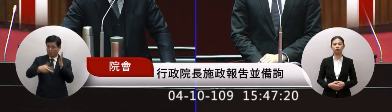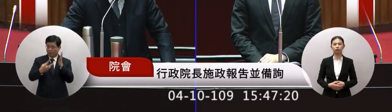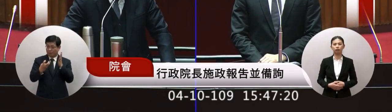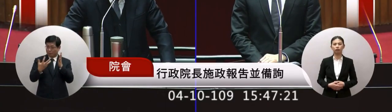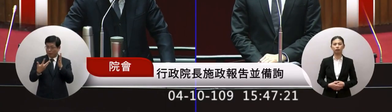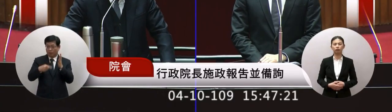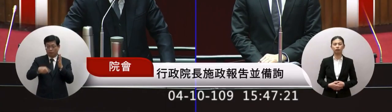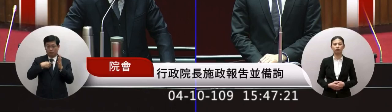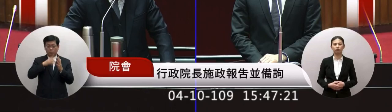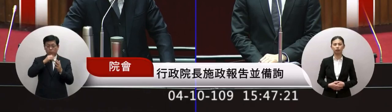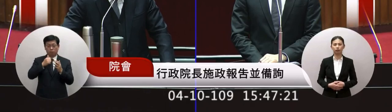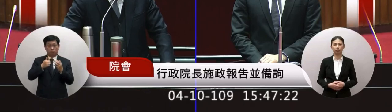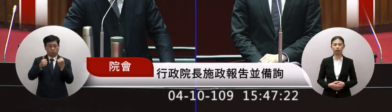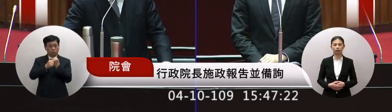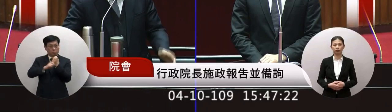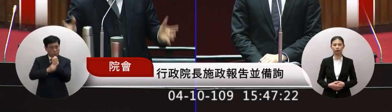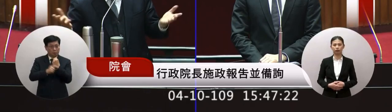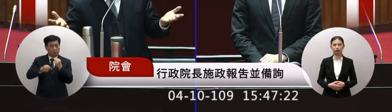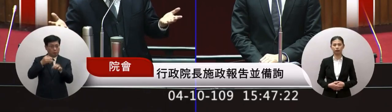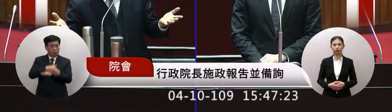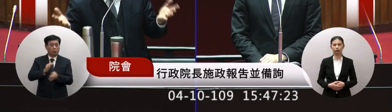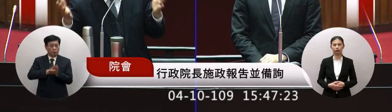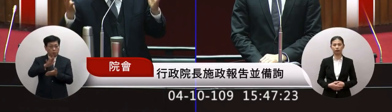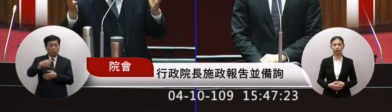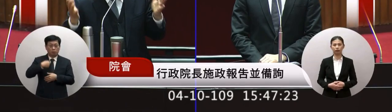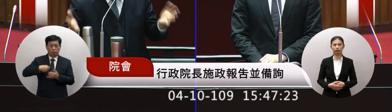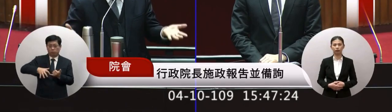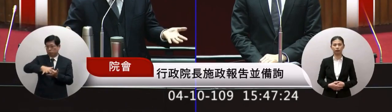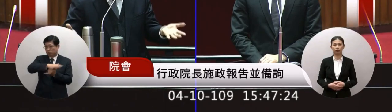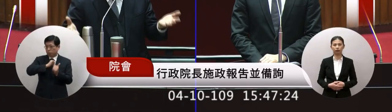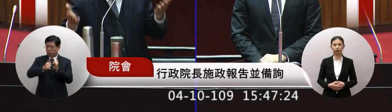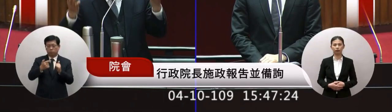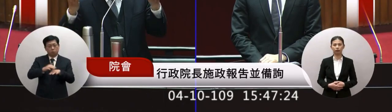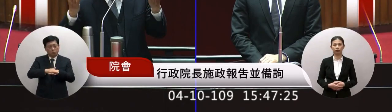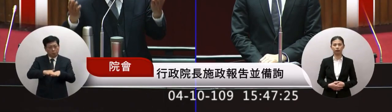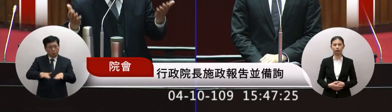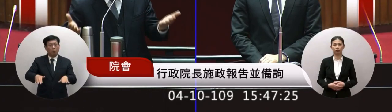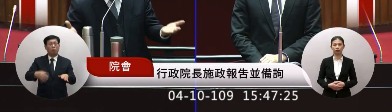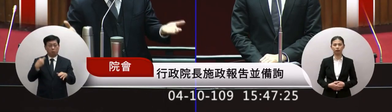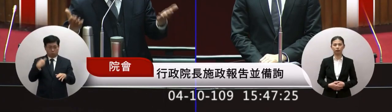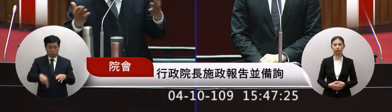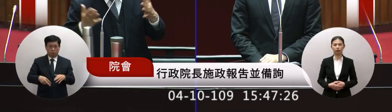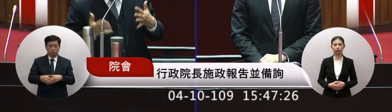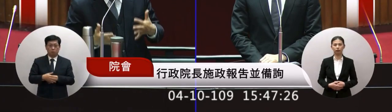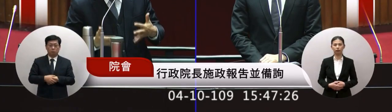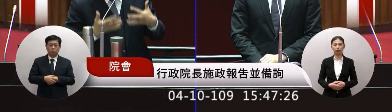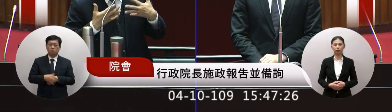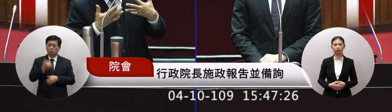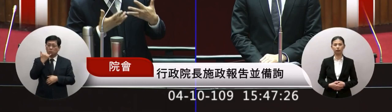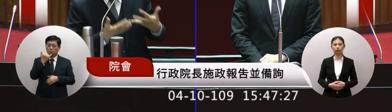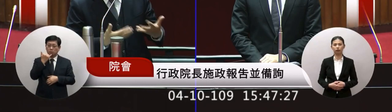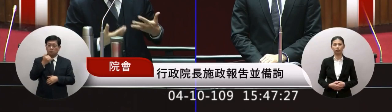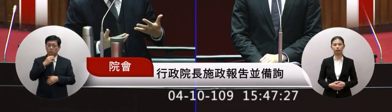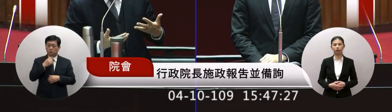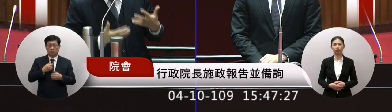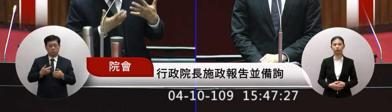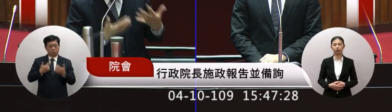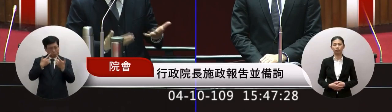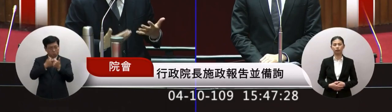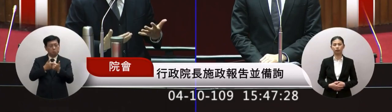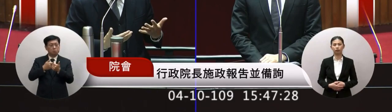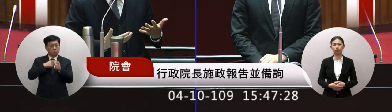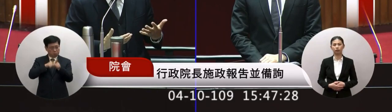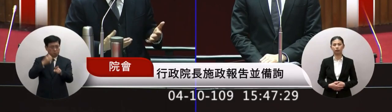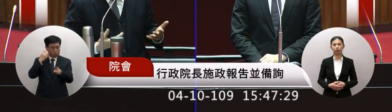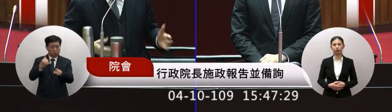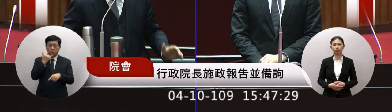这个法律的以后，咱整个社会足和平，而且足会当来接受新的